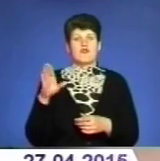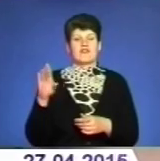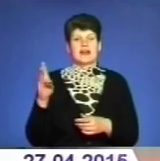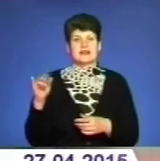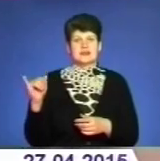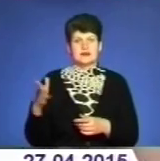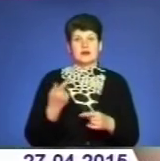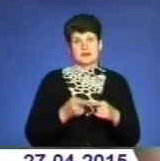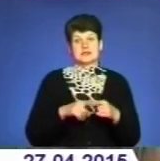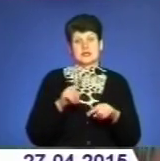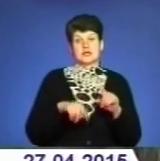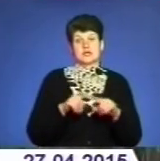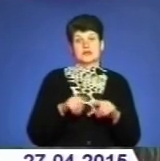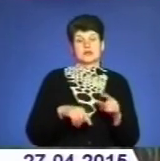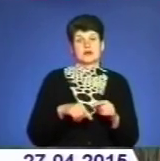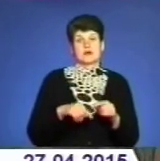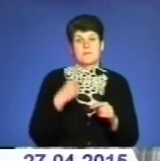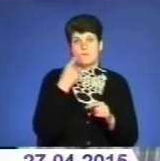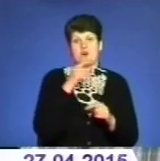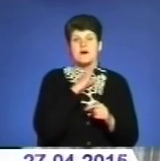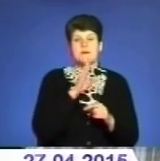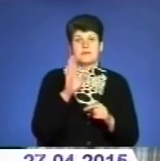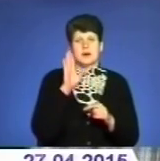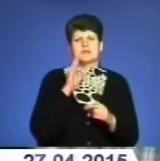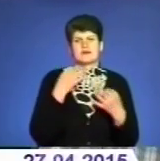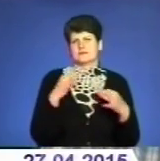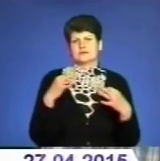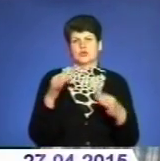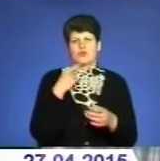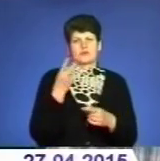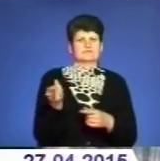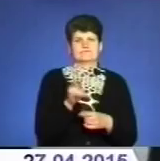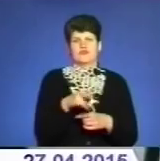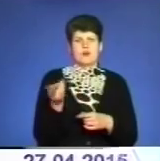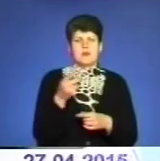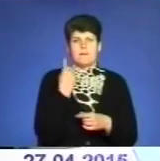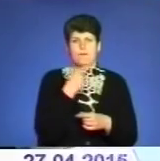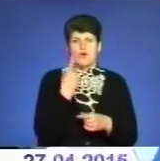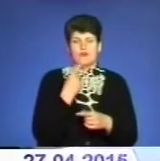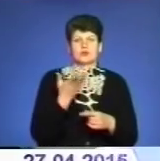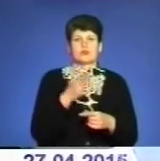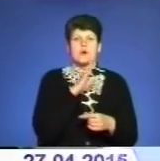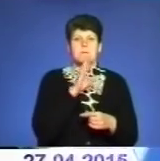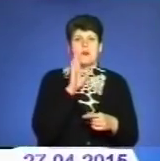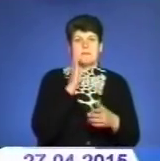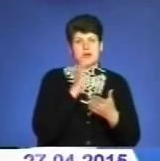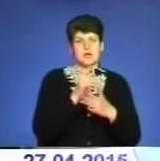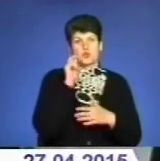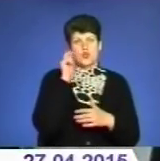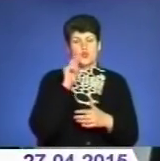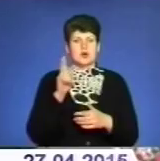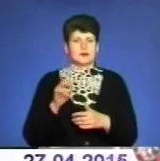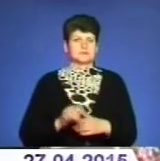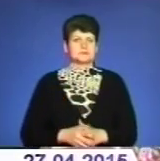хоч це рідна мова її матері Галини. Зараз вільно володіє обома мовами і радіє, що має таку змогу відвідати пронаслуханий